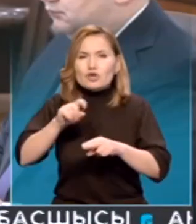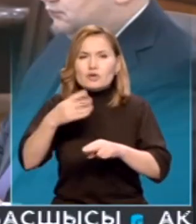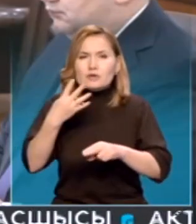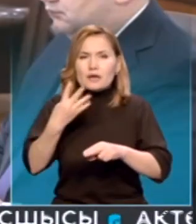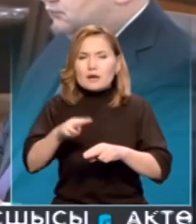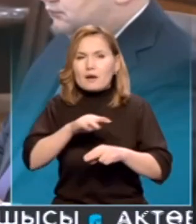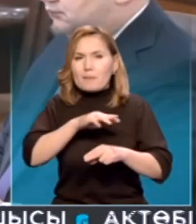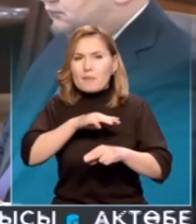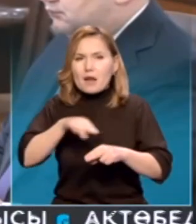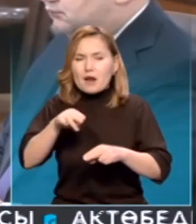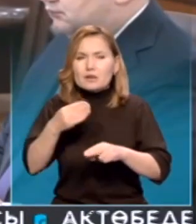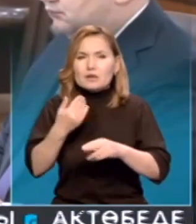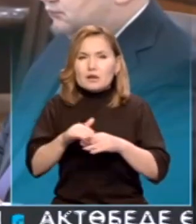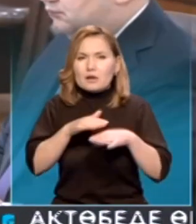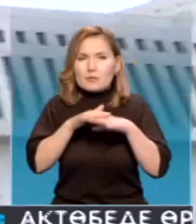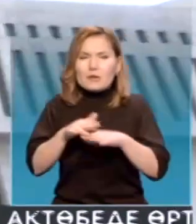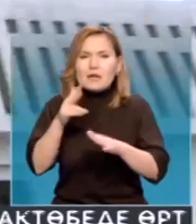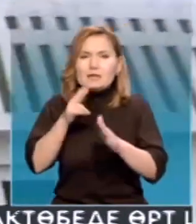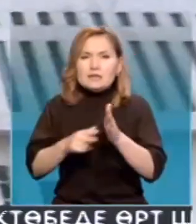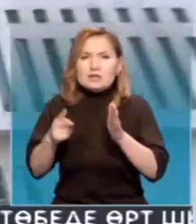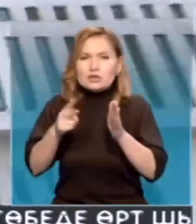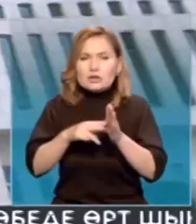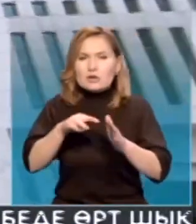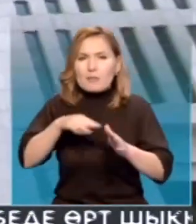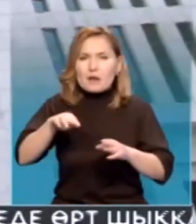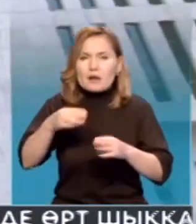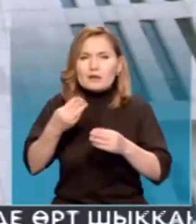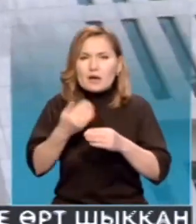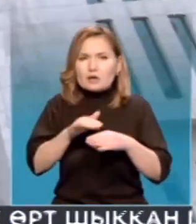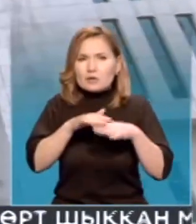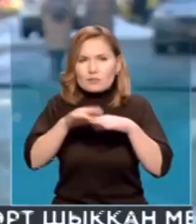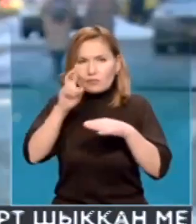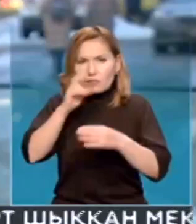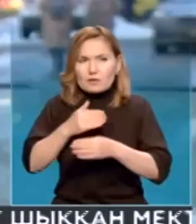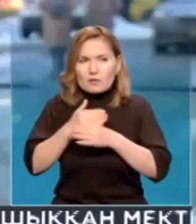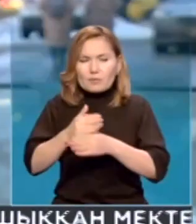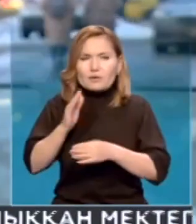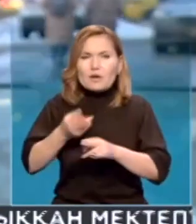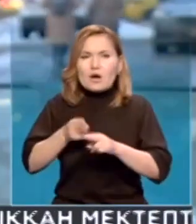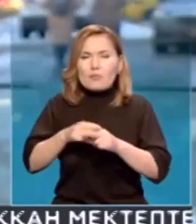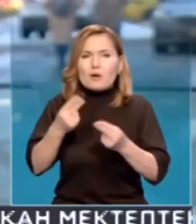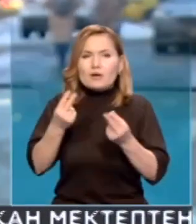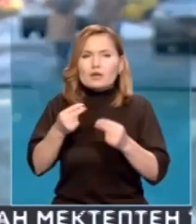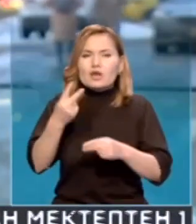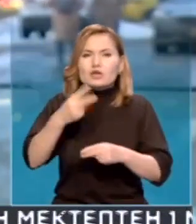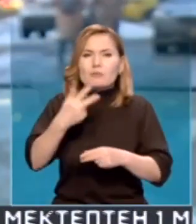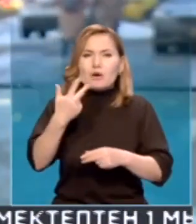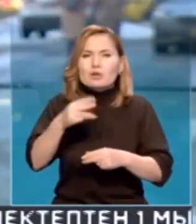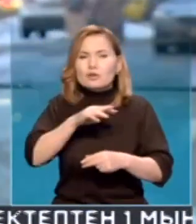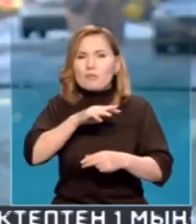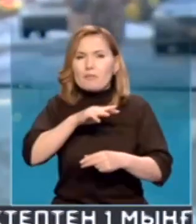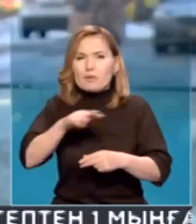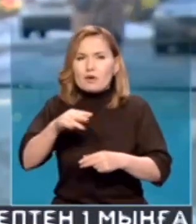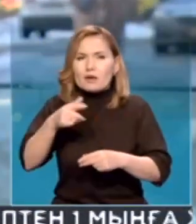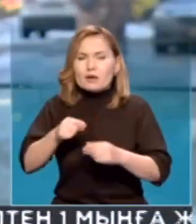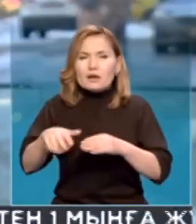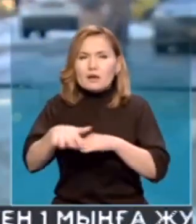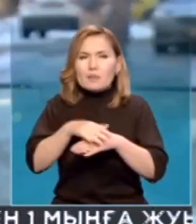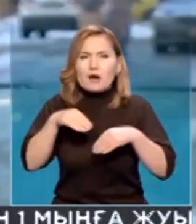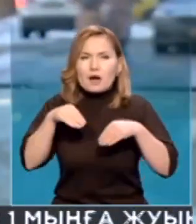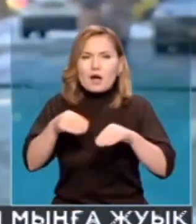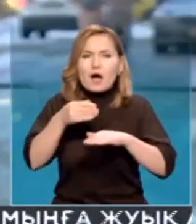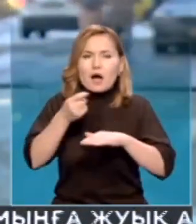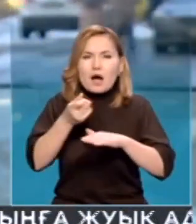миллиард арзан несие мен 87 миллиард теңге субсидия қарастырылған. Бұл қаржыға 23 миллион гектар аумаққа астық